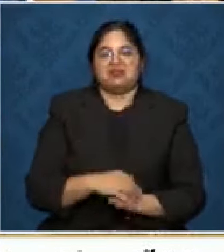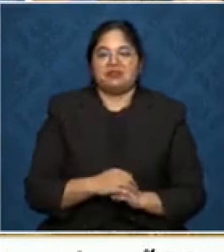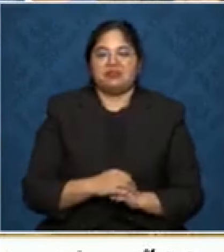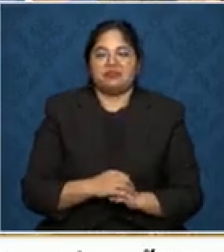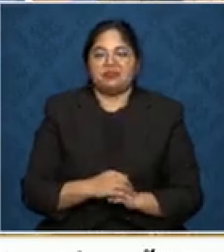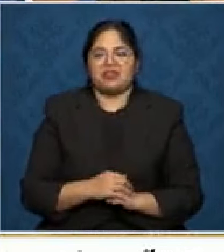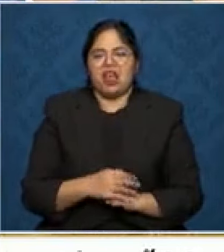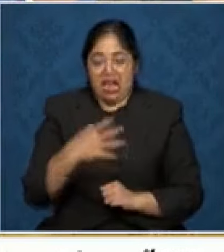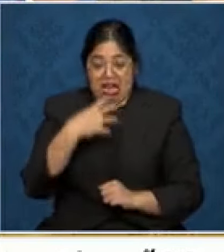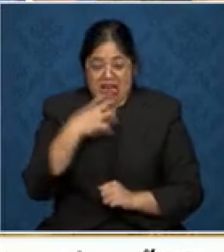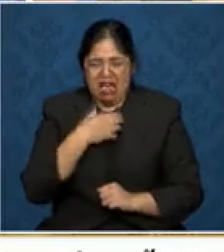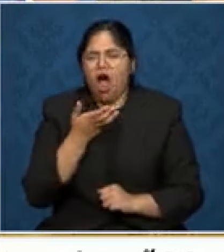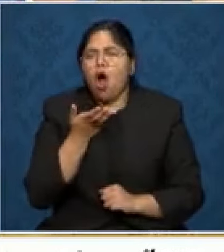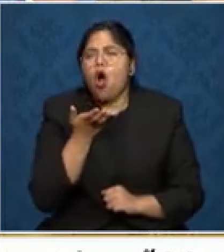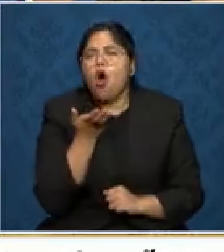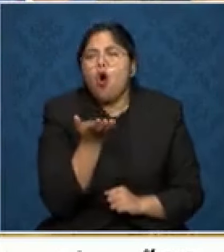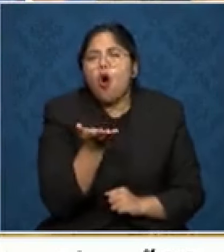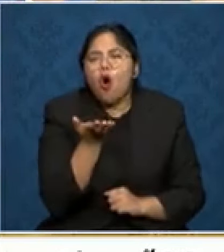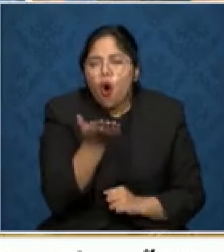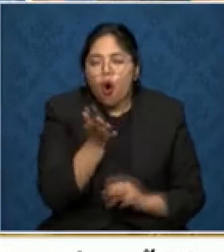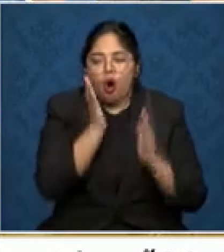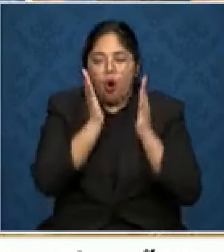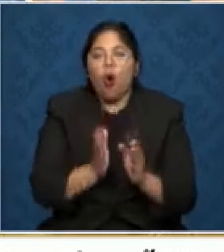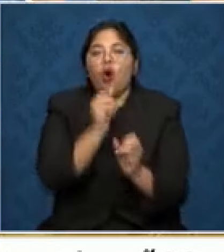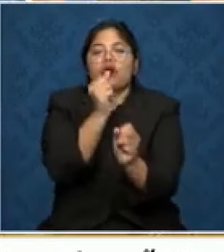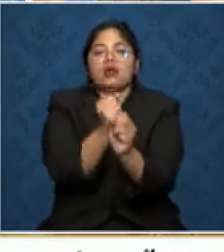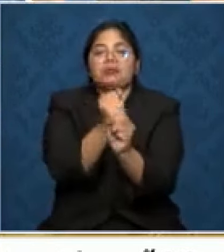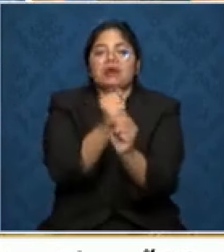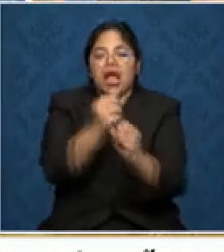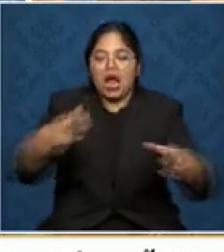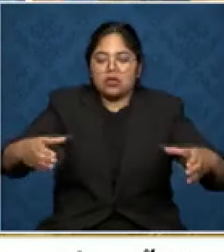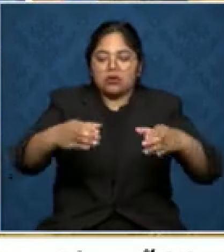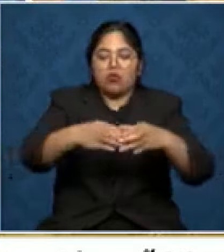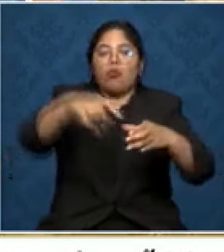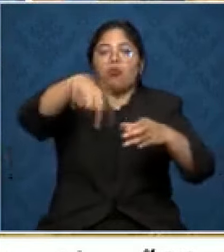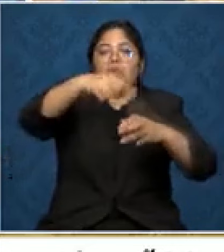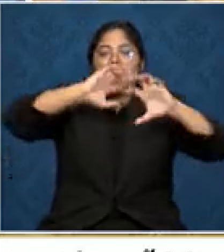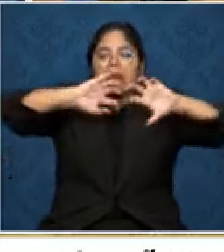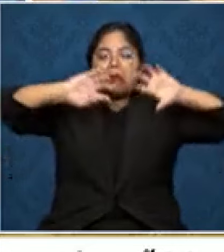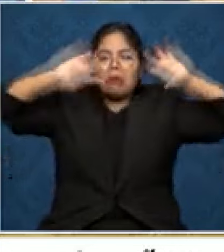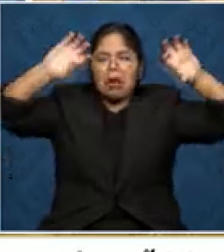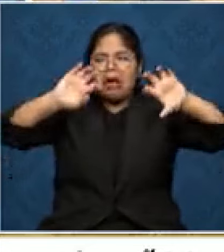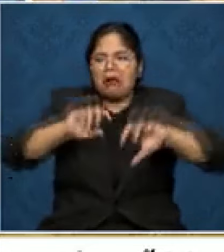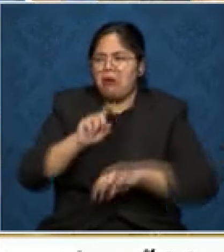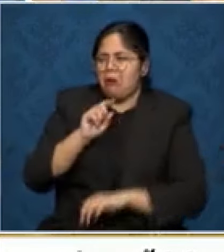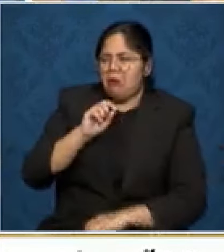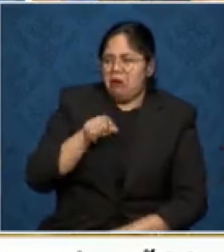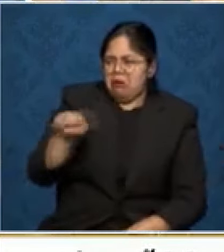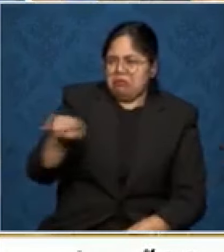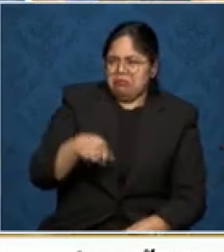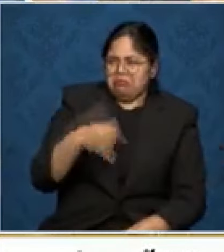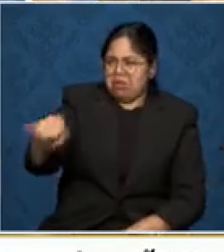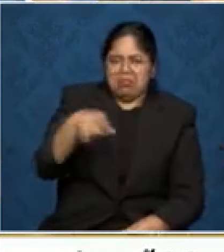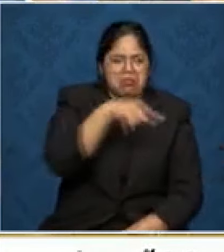ความกรุณาคนในรัฐบาลอย่าไปโทษคนอื่นว่าทำไมก้าวไม่พ้น